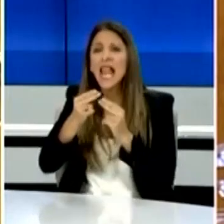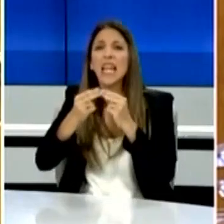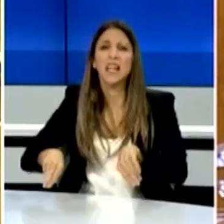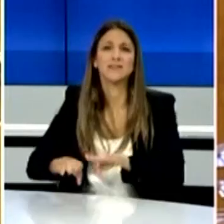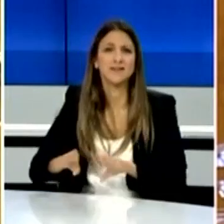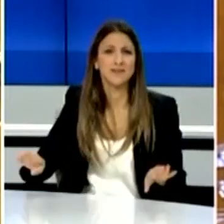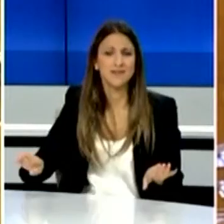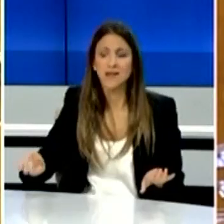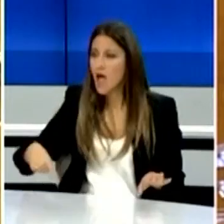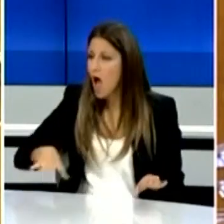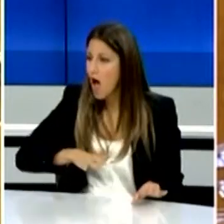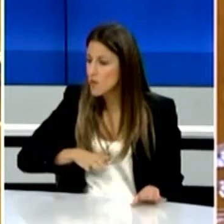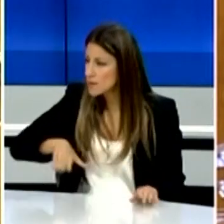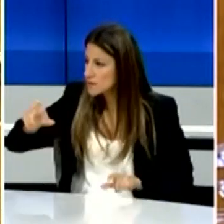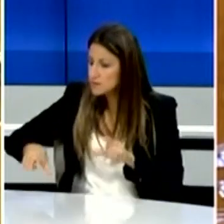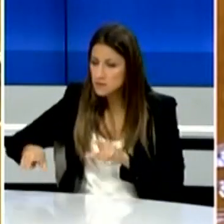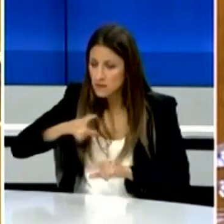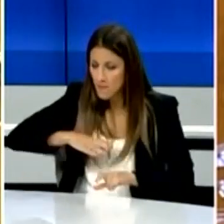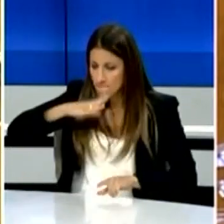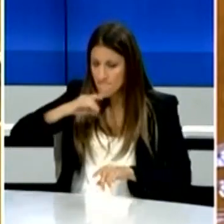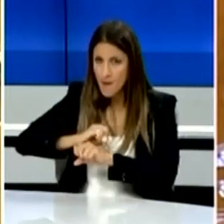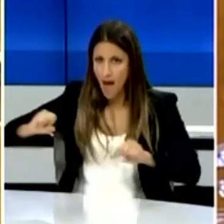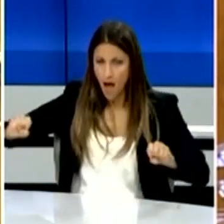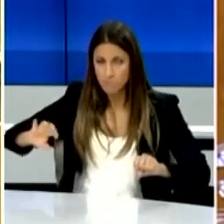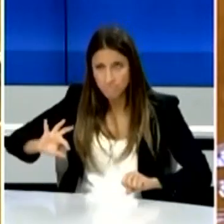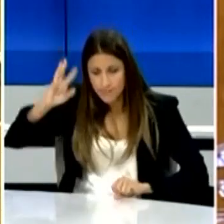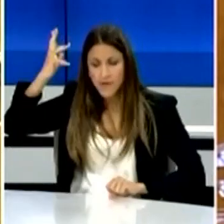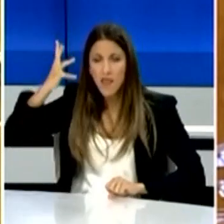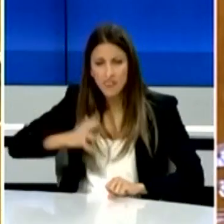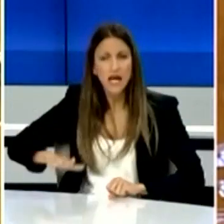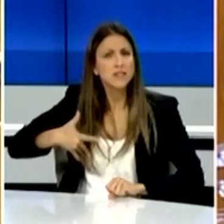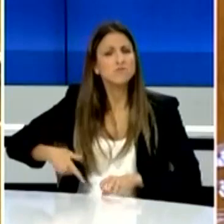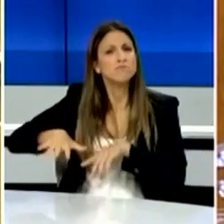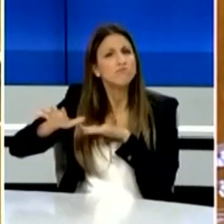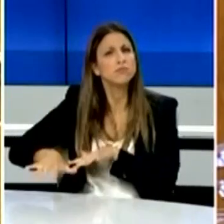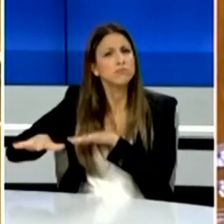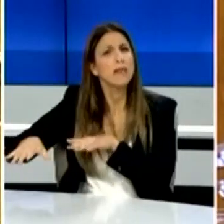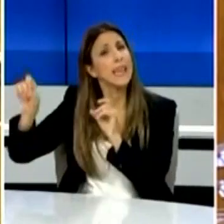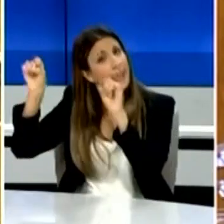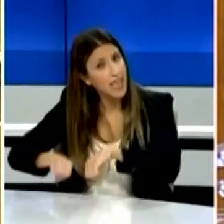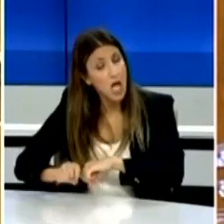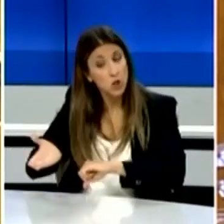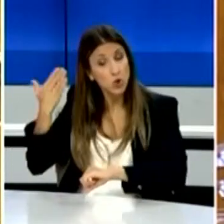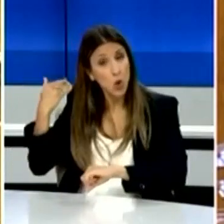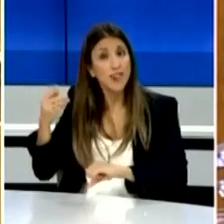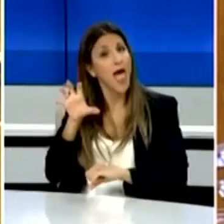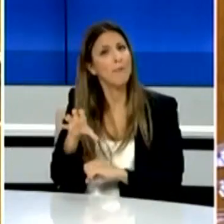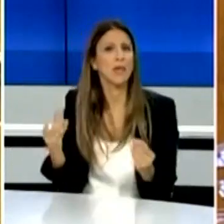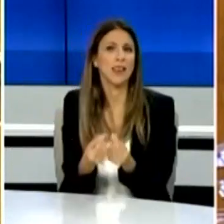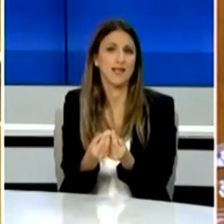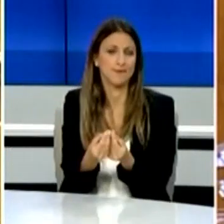για την έκφραση πολιτών που δικαιολογημένα αισθανόντουσαν κατατρεγμένοι. Η σημερινή Ελλάδα